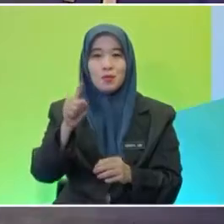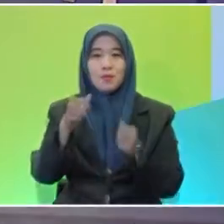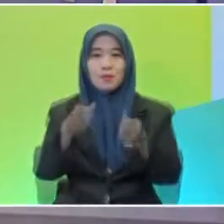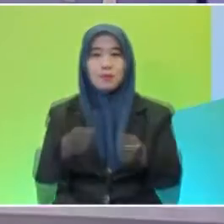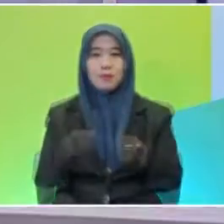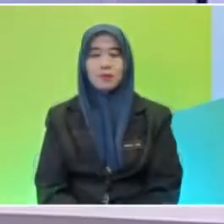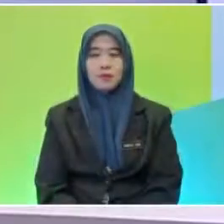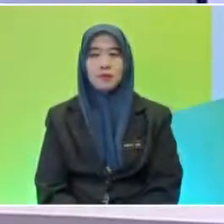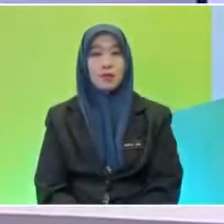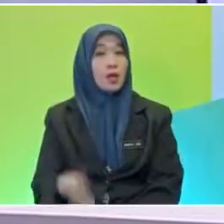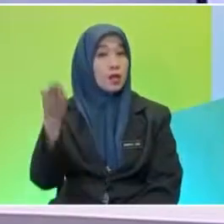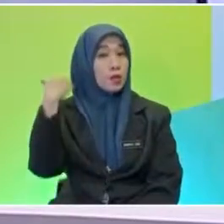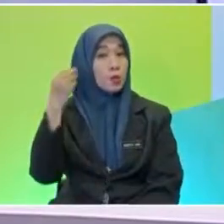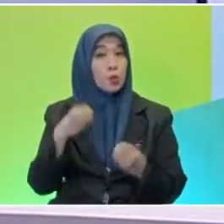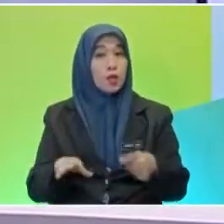Oke